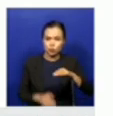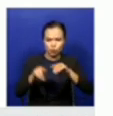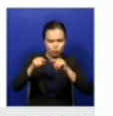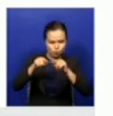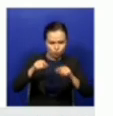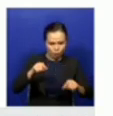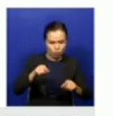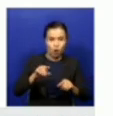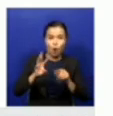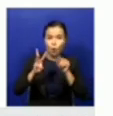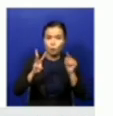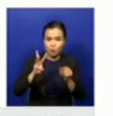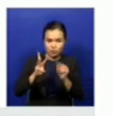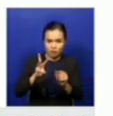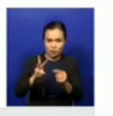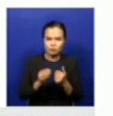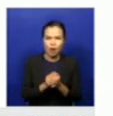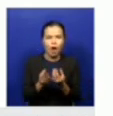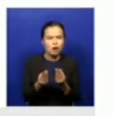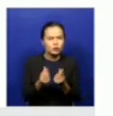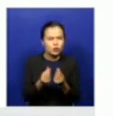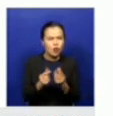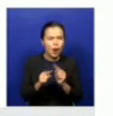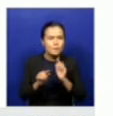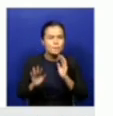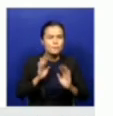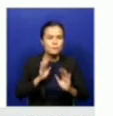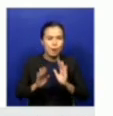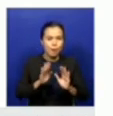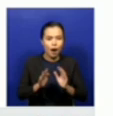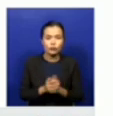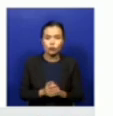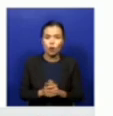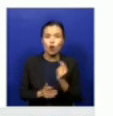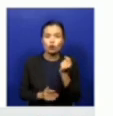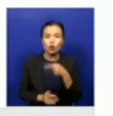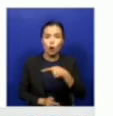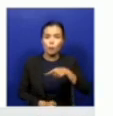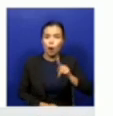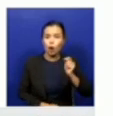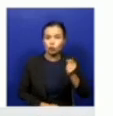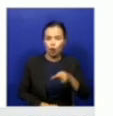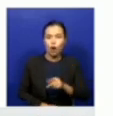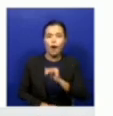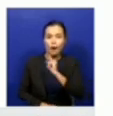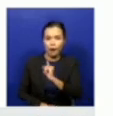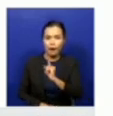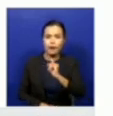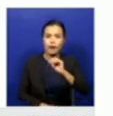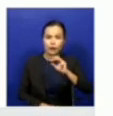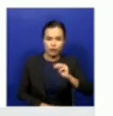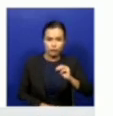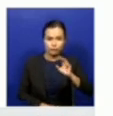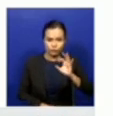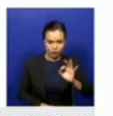6ซึ่งเป็นค่าเฉลี่ยตามประมาณการของธปท.เนี่ยนะครับแล้วก็ IMF เพราะฉะนั้น GDP จะเหลืออยู่ประมาณ